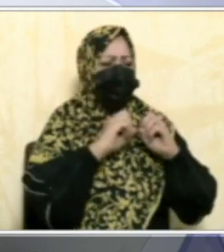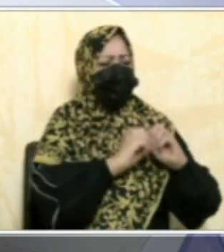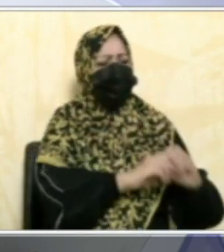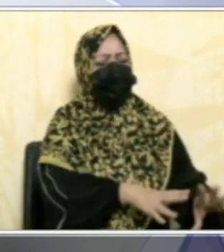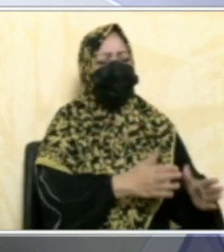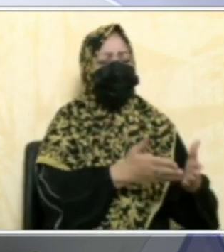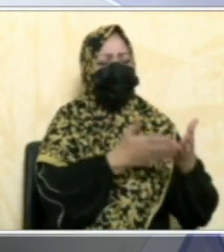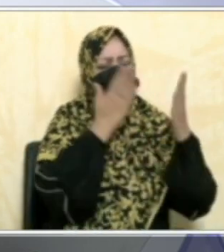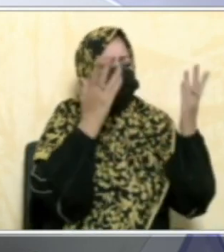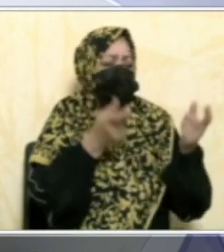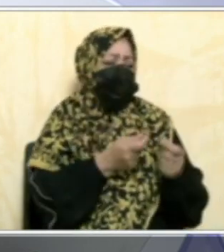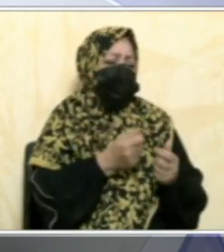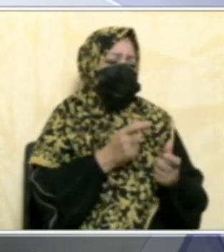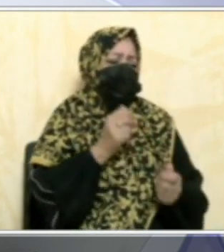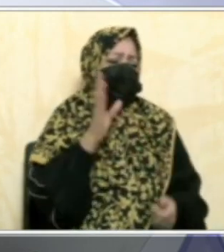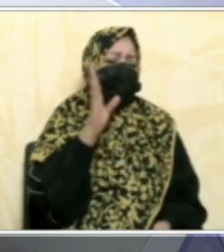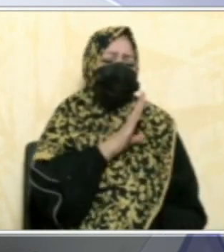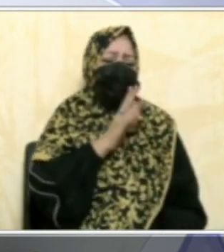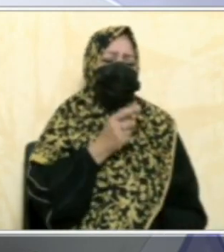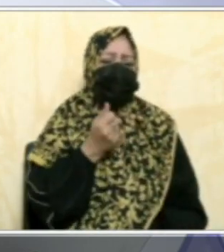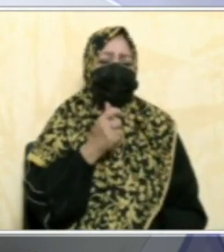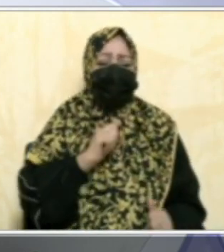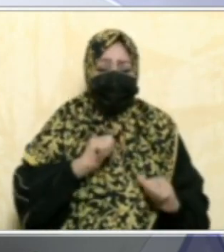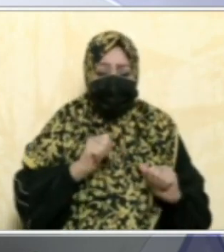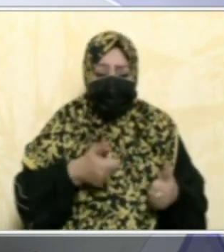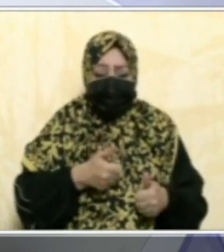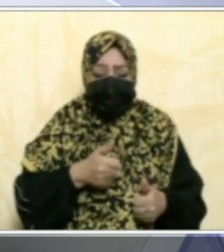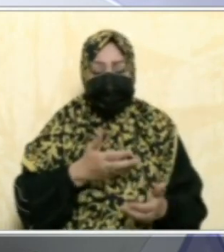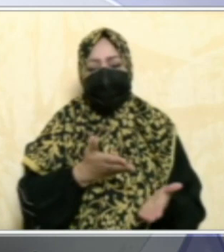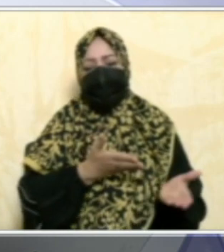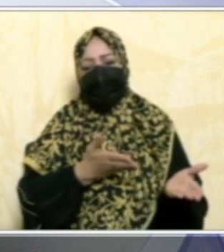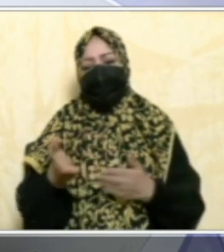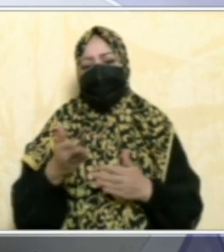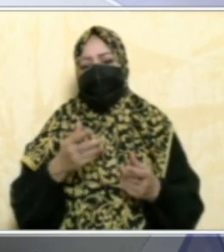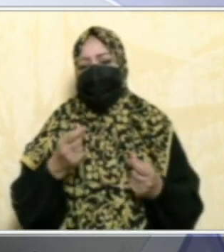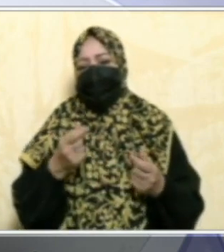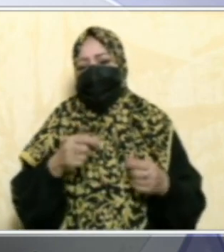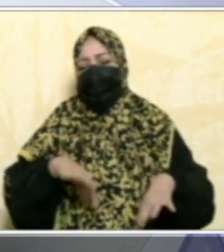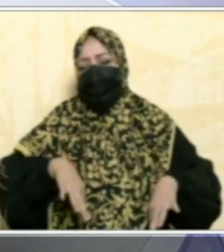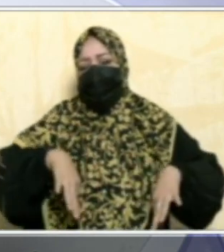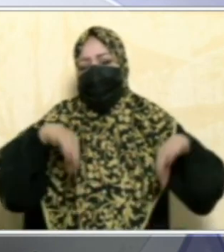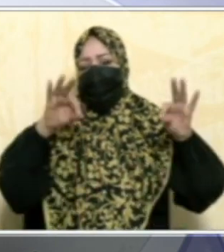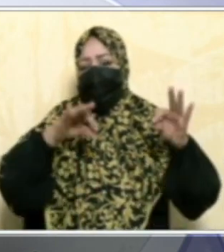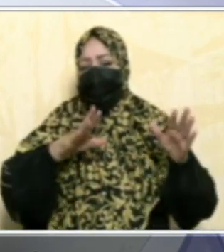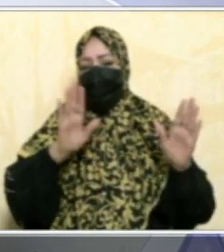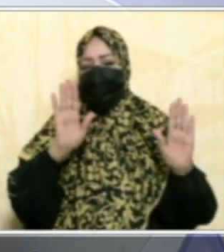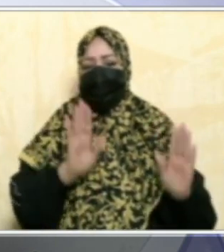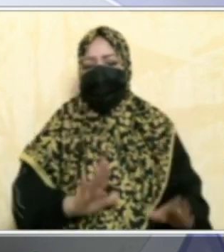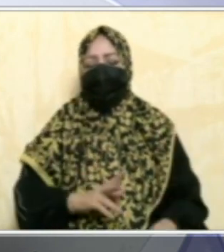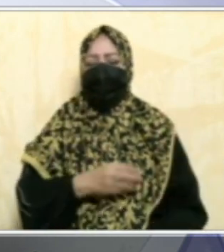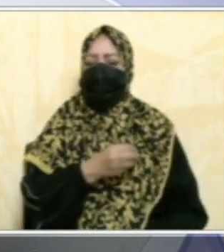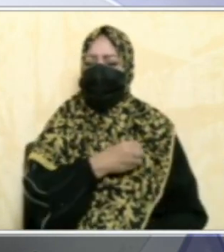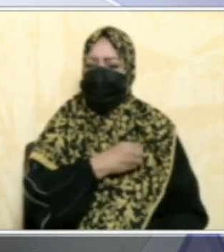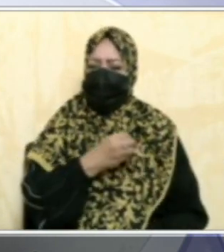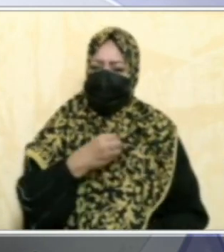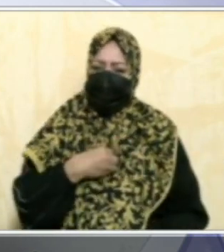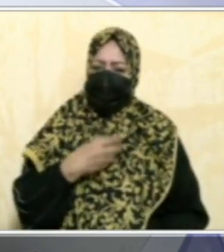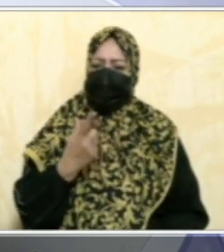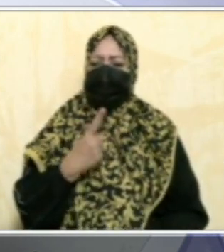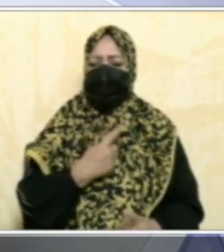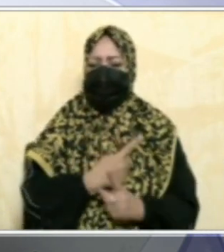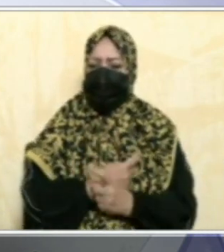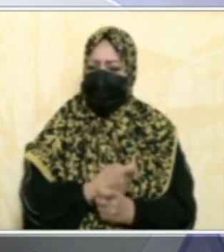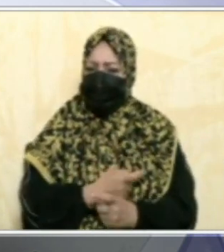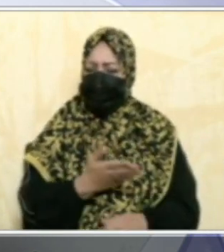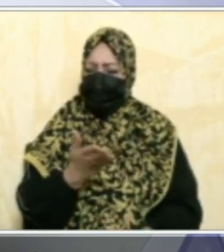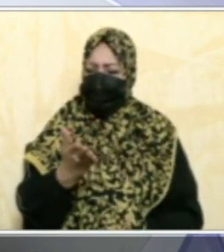استطاع إليه سبيلا. لكن عندنا ناس عافانا وعافاكم الله عندها أورام، عندنا ناس جرحى يبوا